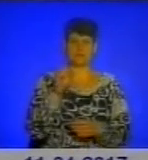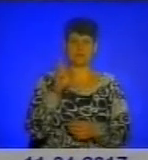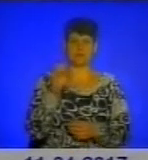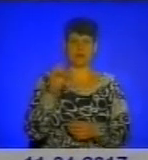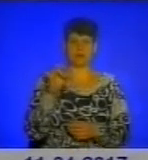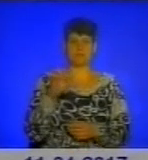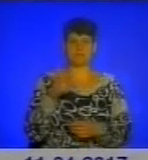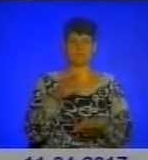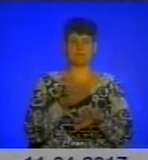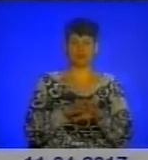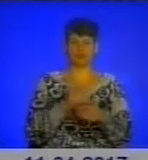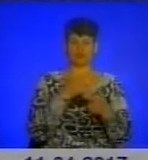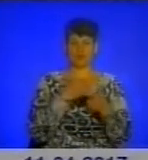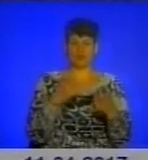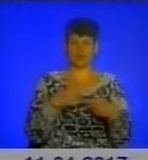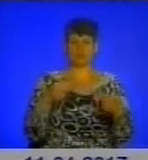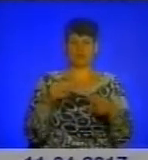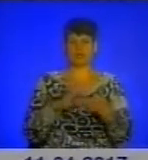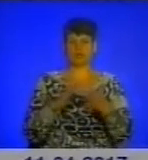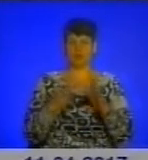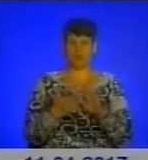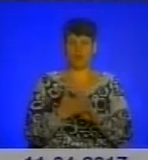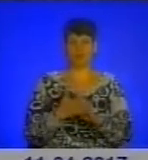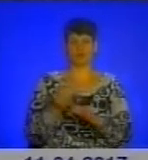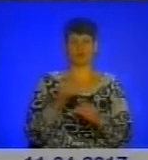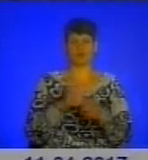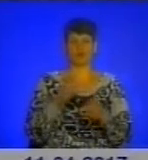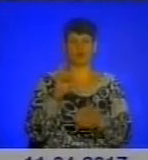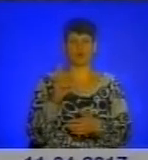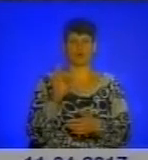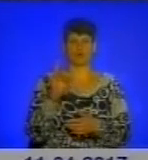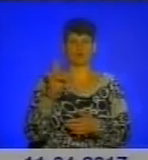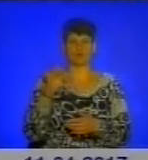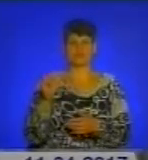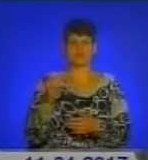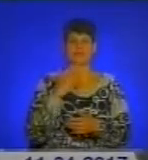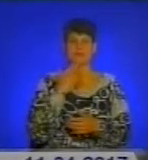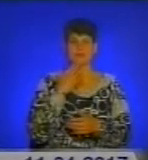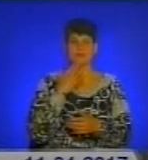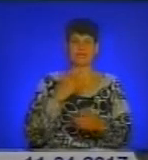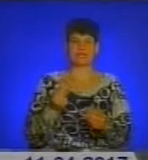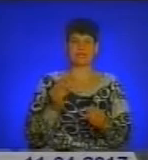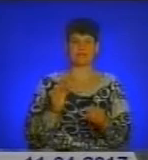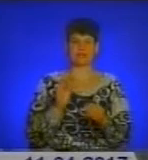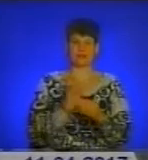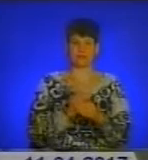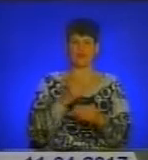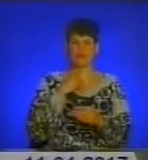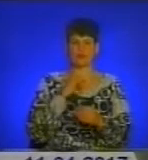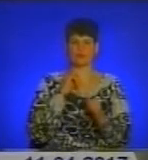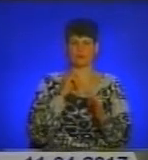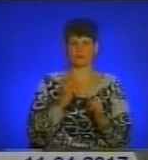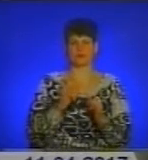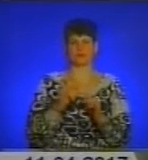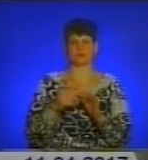про укладення договору щодо продажу української філії банку консорціуму іноземних інвесторів. Серед передумов називають негативні